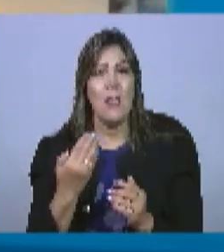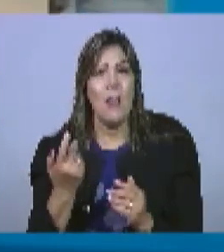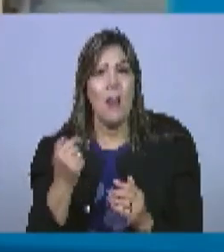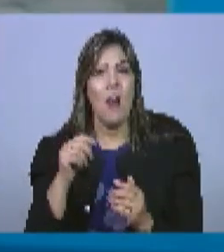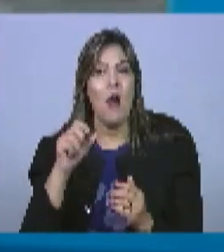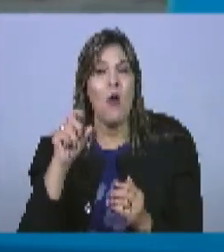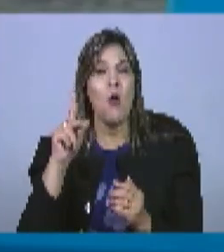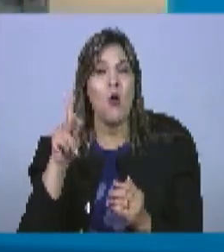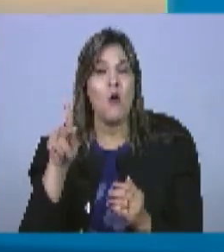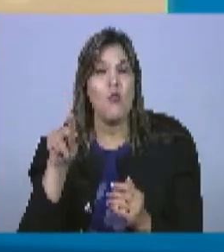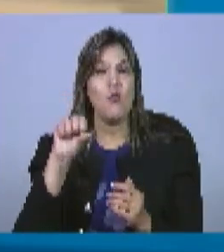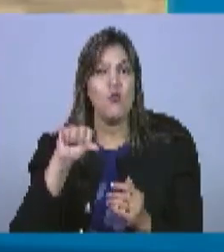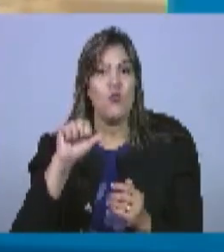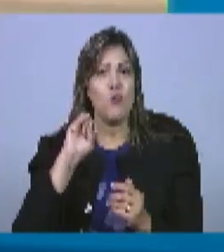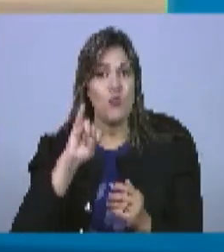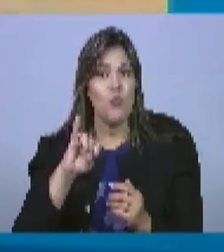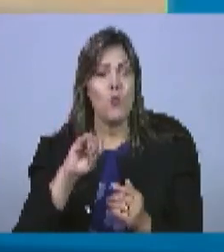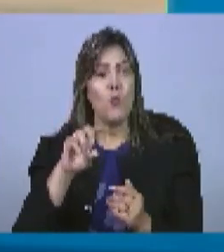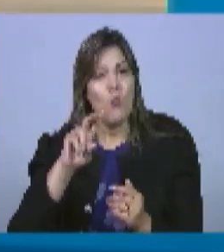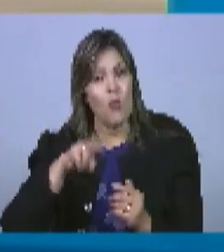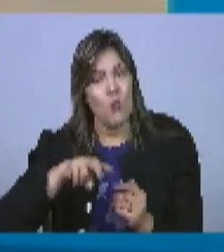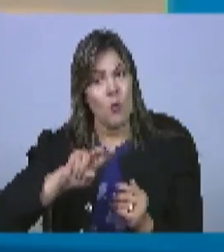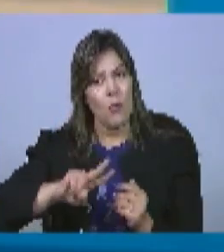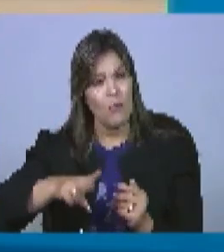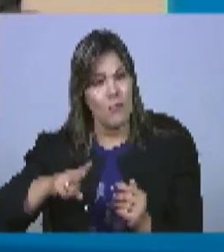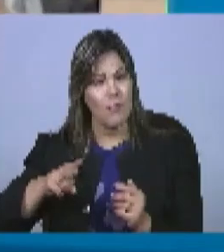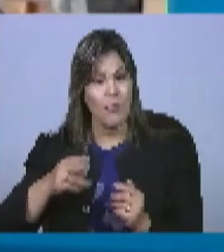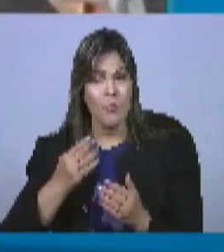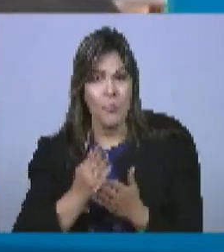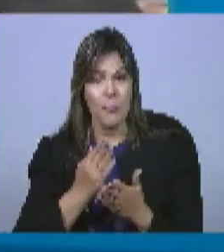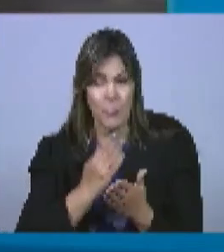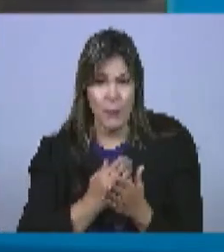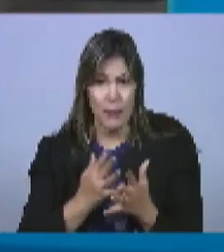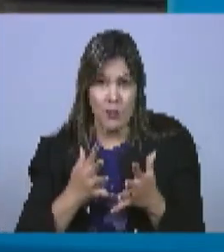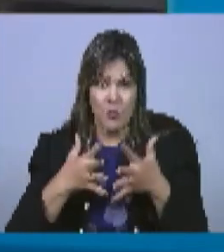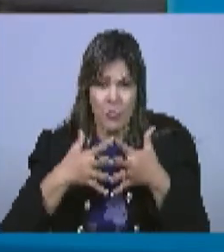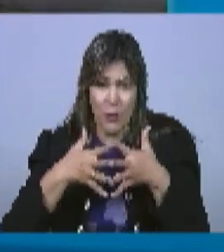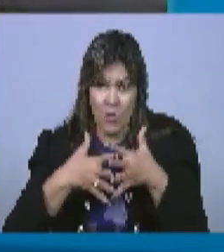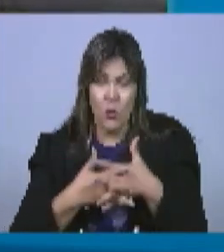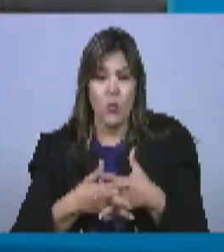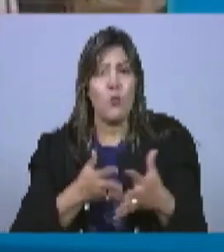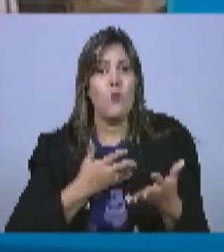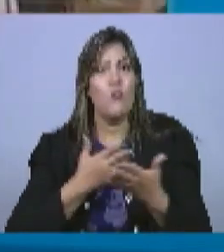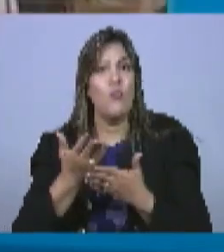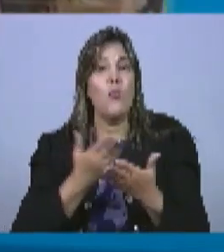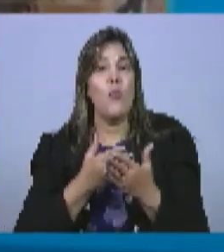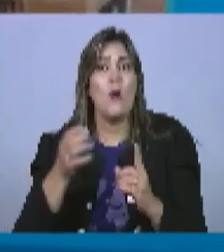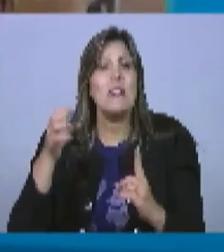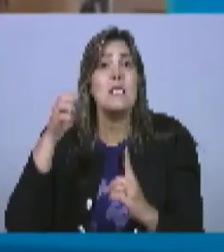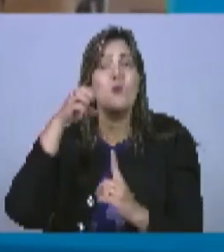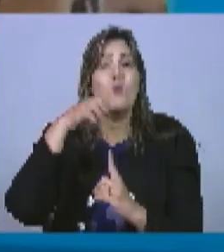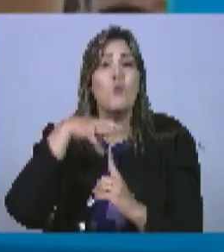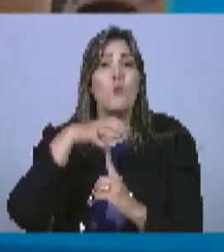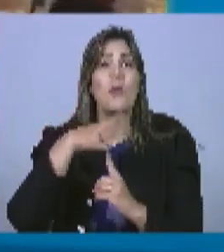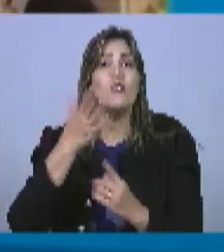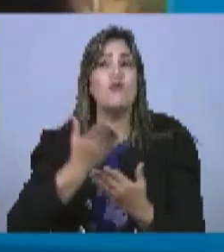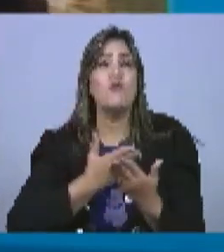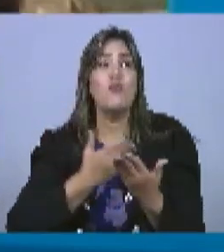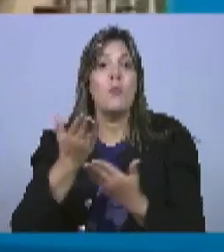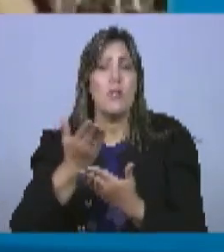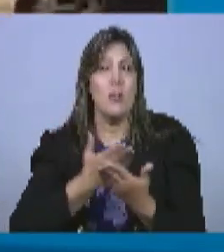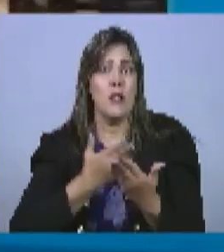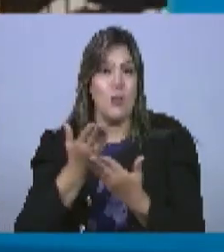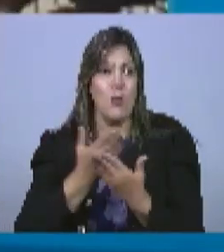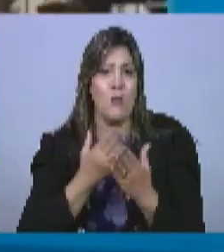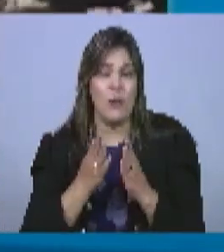وغيرهم قبل الشروع او الانخراط في محادثات مباشره بين الطرفين